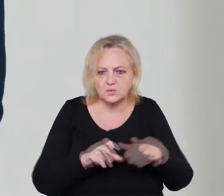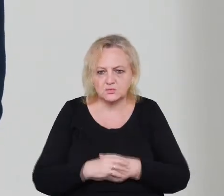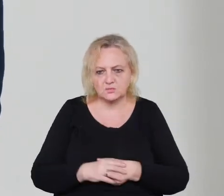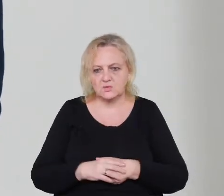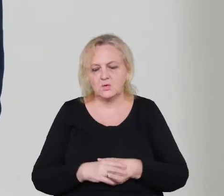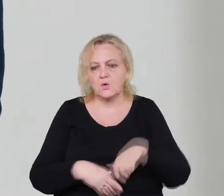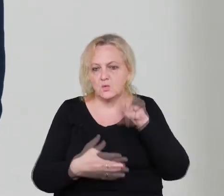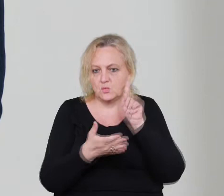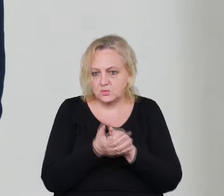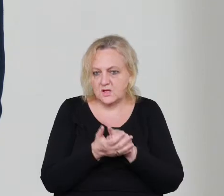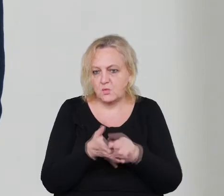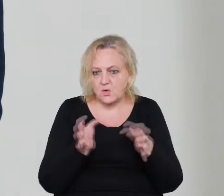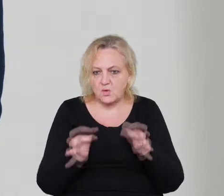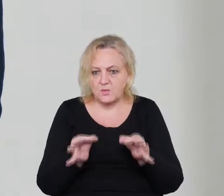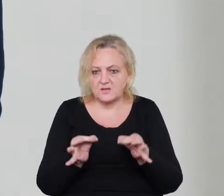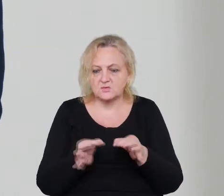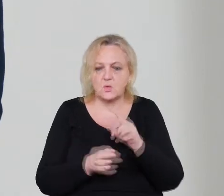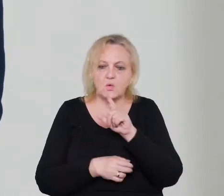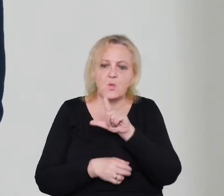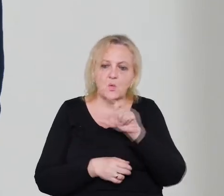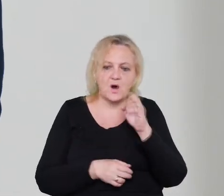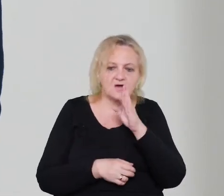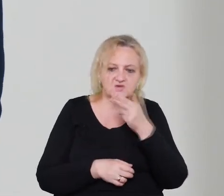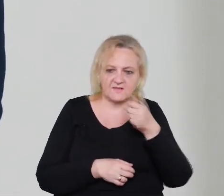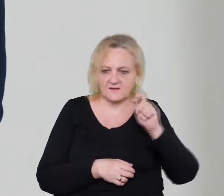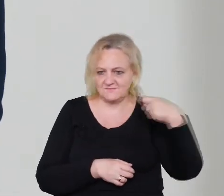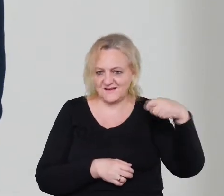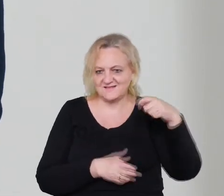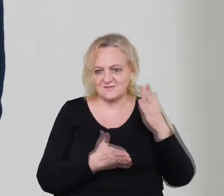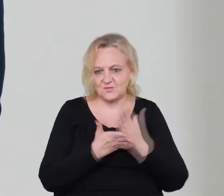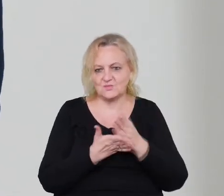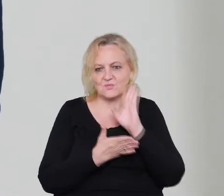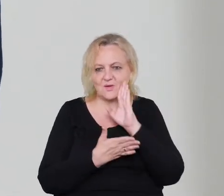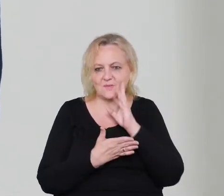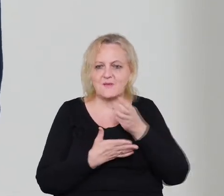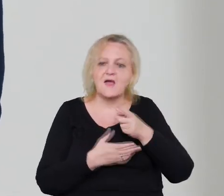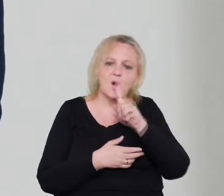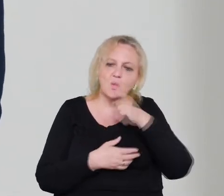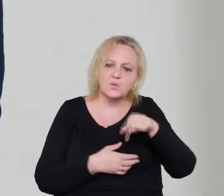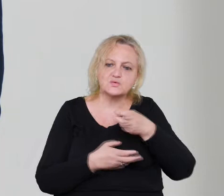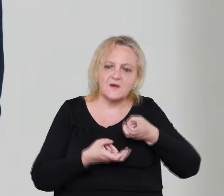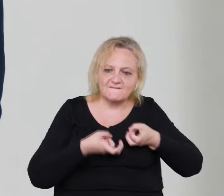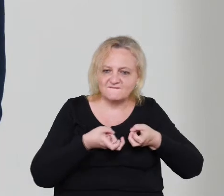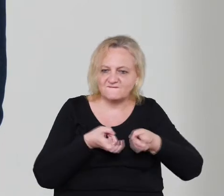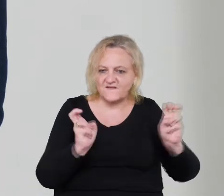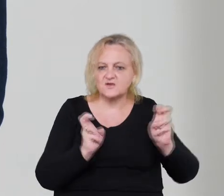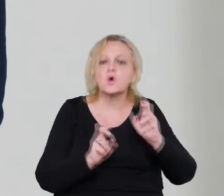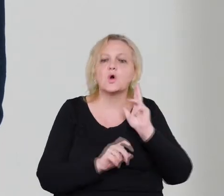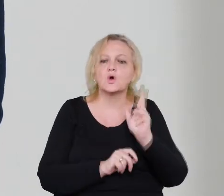udało się na chwilę obecną w kaszance wygonić ten taką część społeczeństwa obywatelskiego